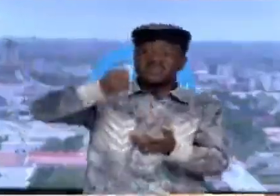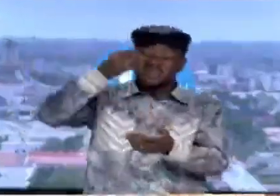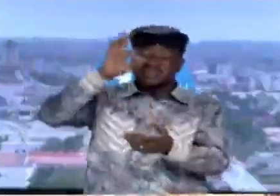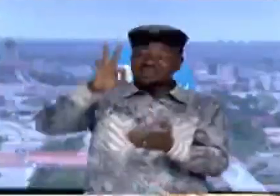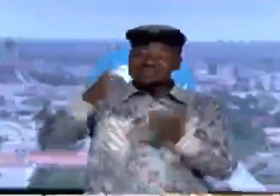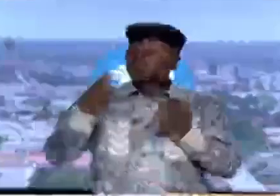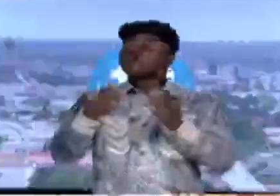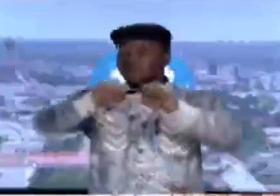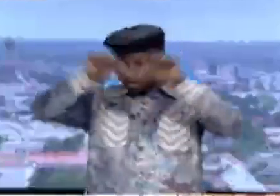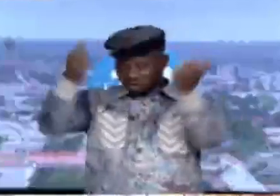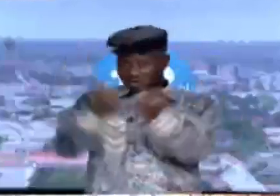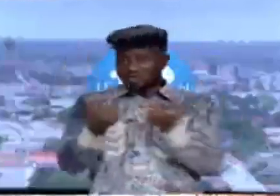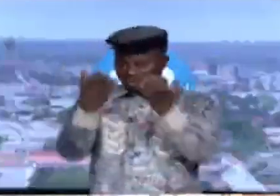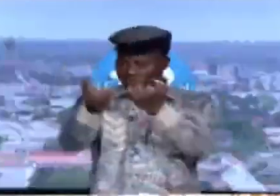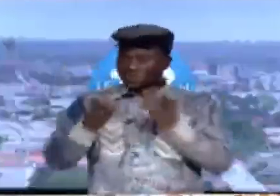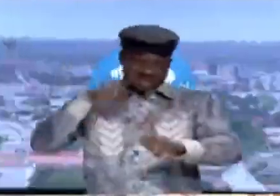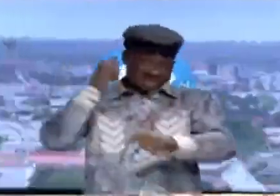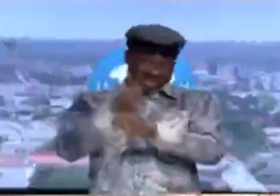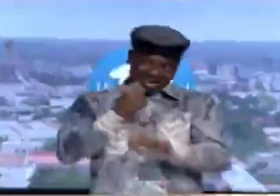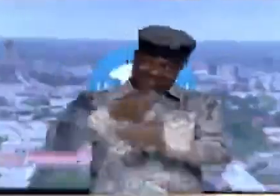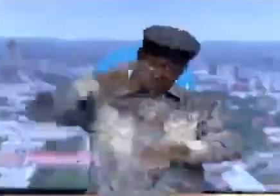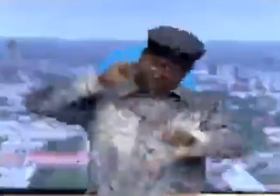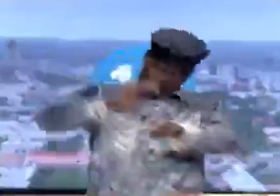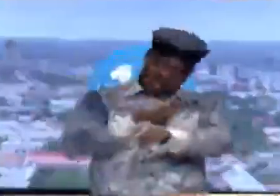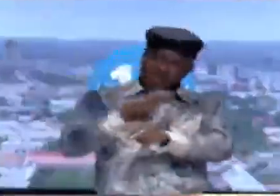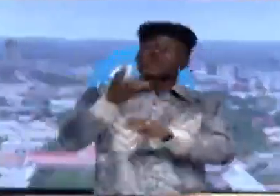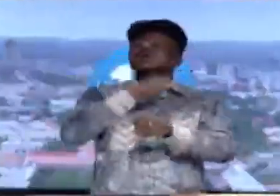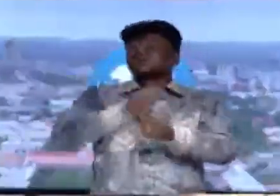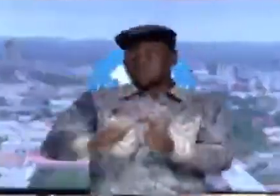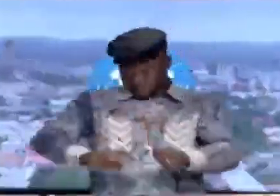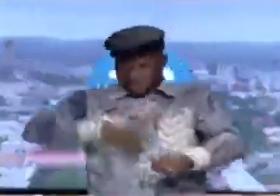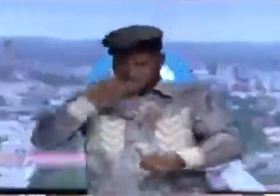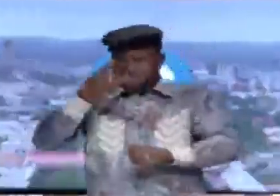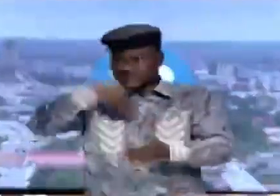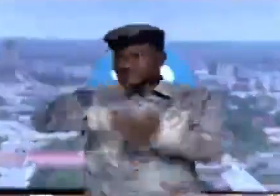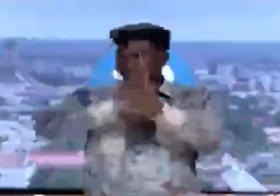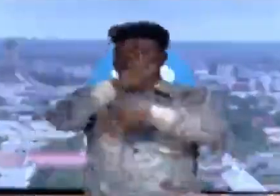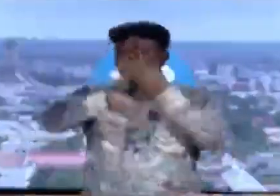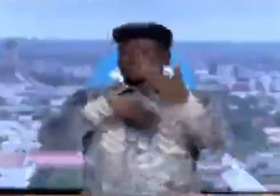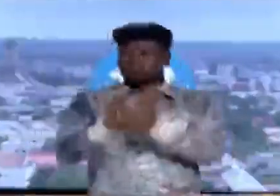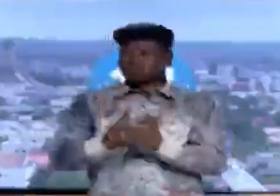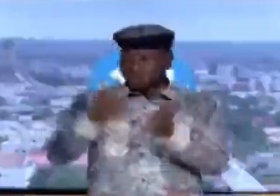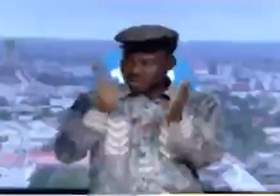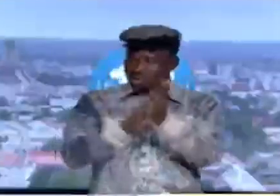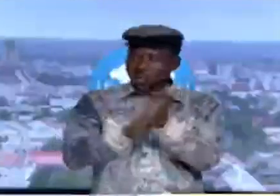multiplier ses activités de sensibilisation dans tous les établissements du Burkina.